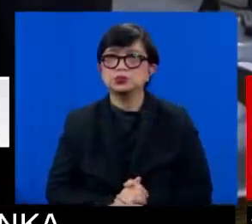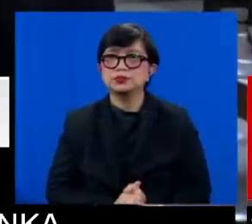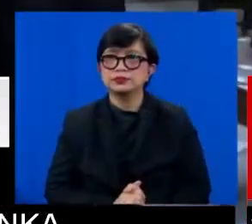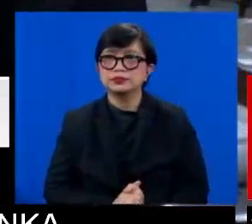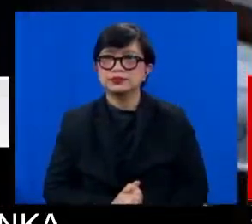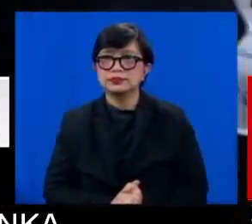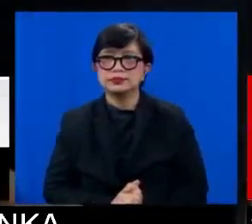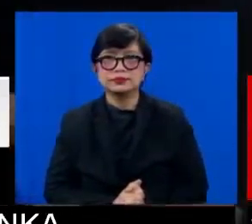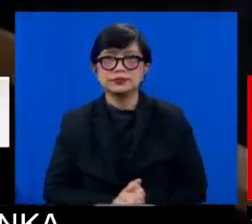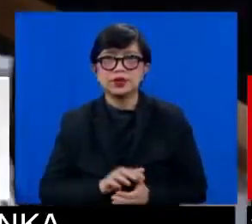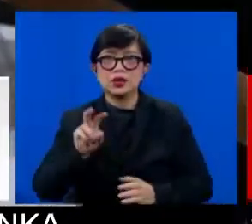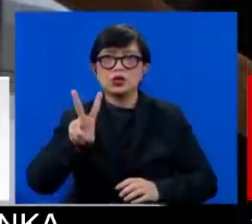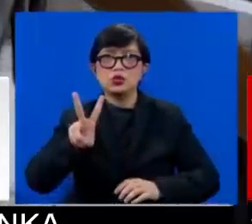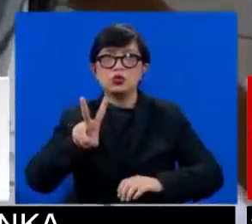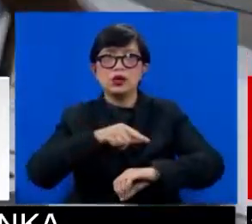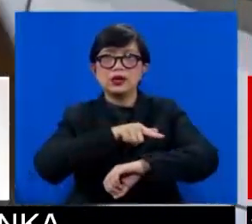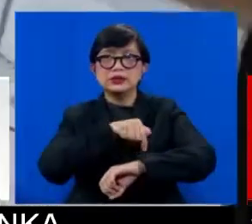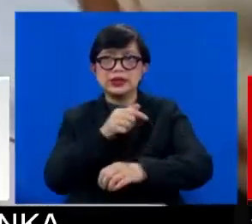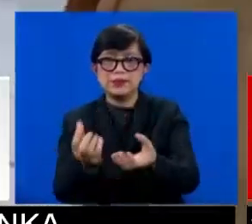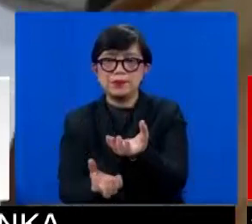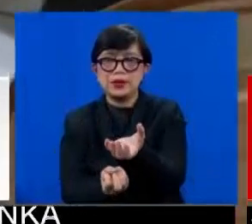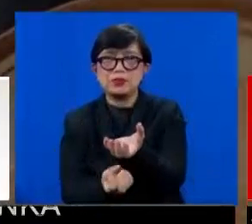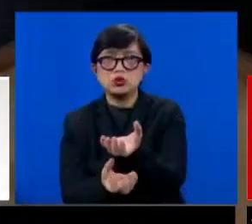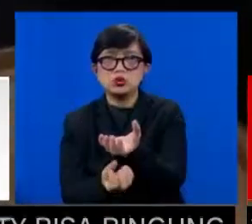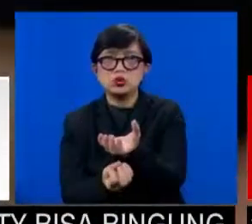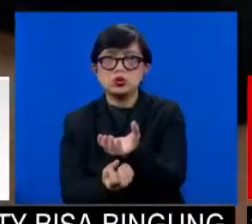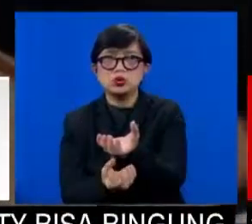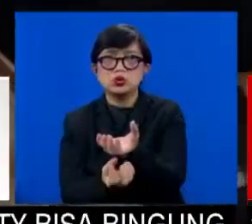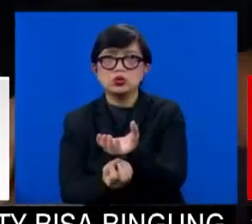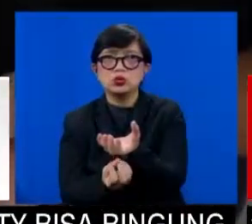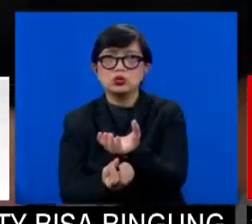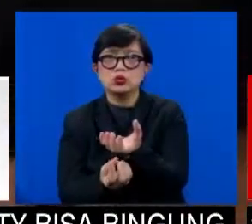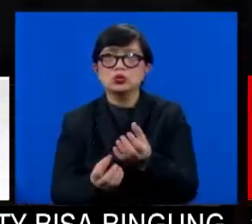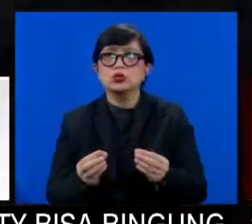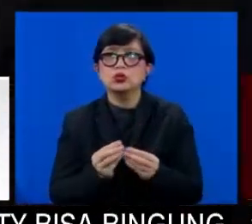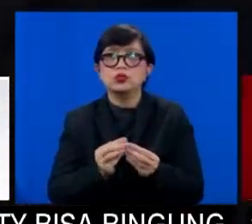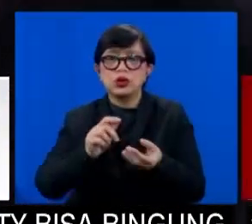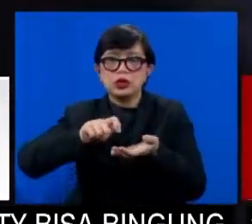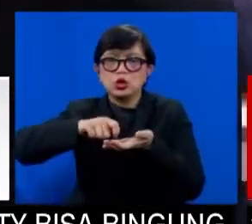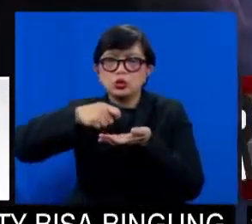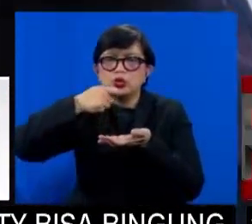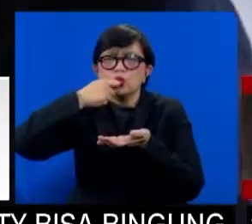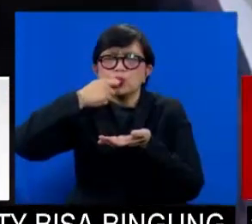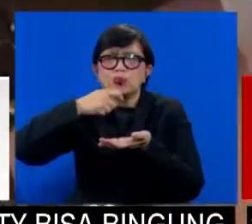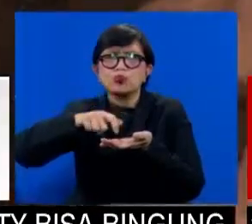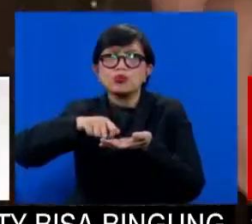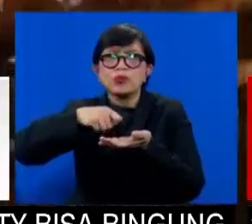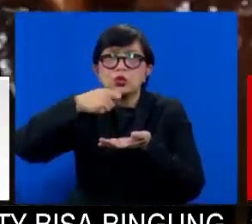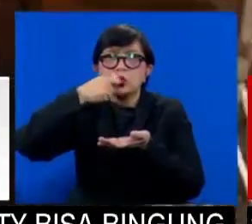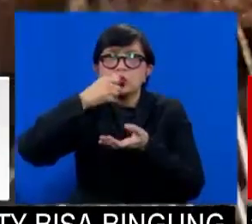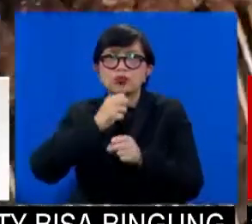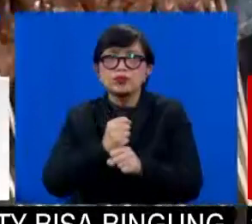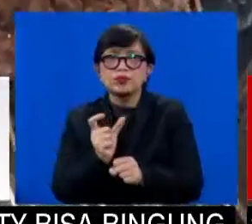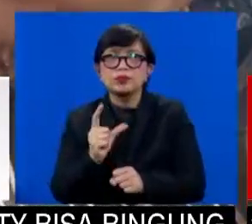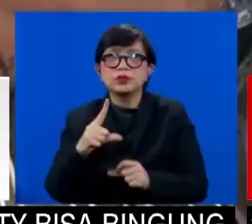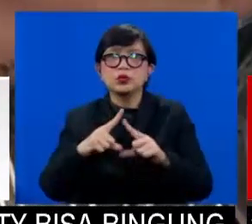Rebus minimal 2 jam. Selain daging jadi empuk, tulang iga kambing akan membuat rasa kuah gulai lebih gurih. Lanjut